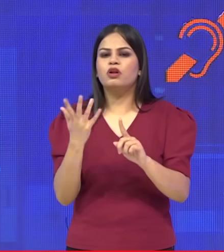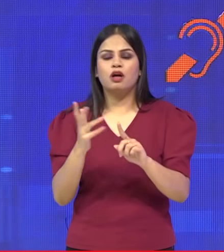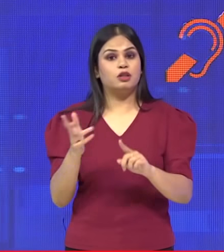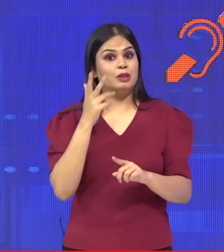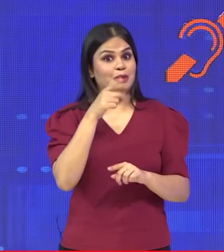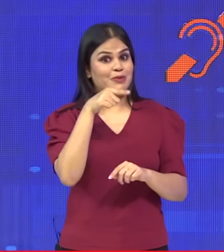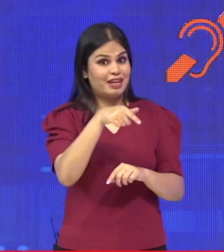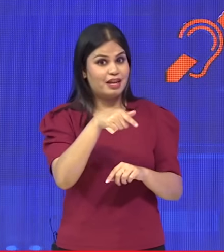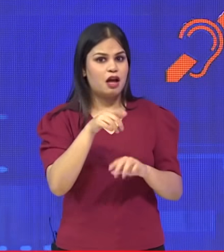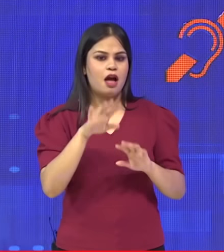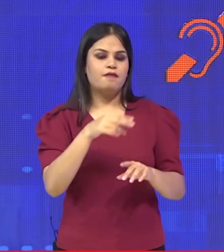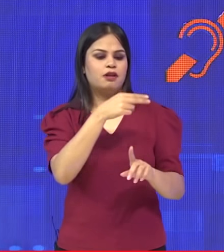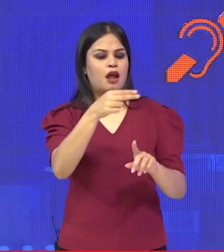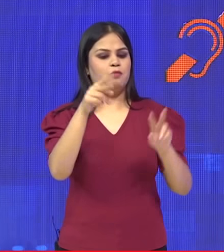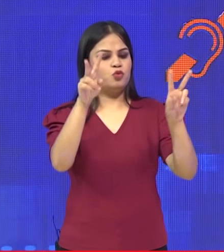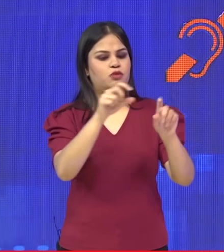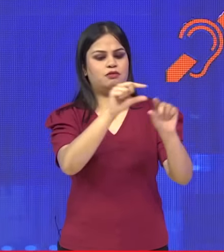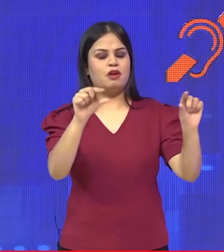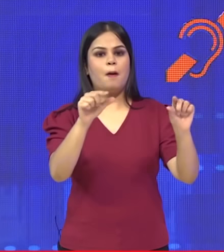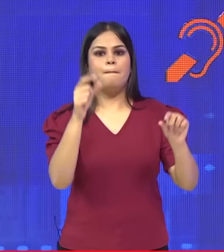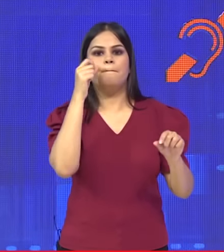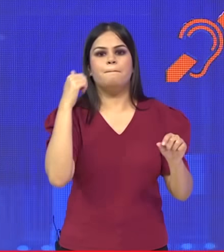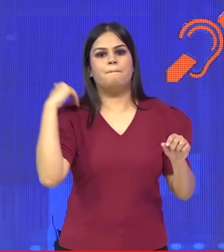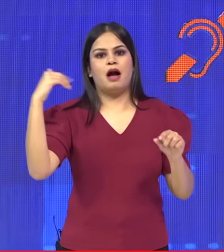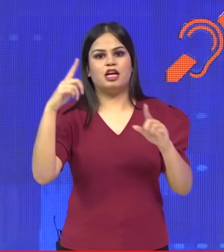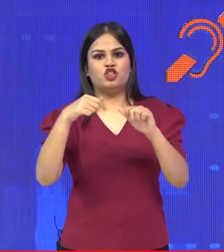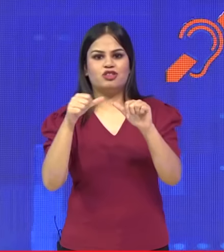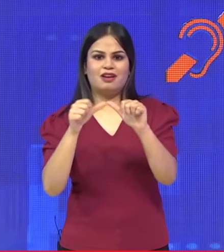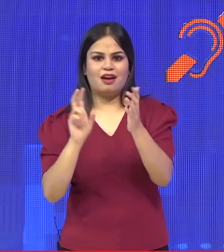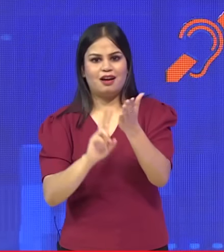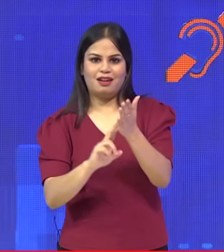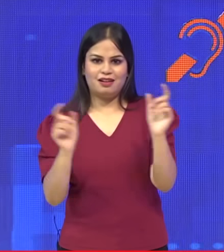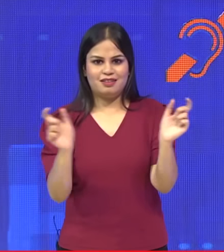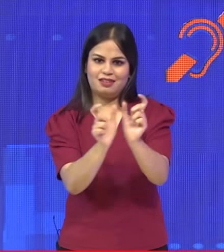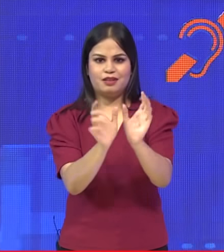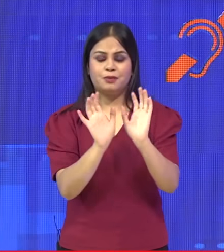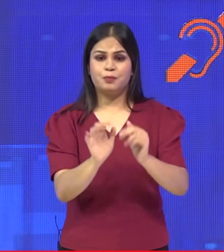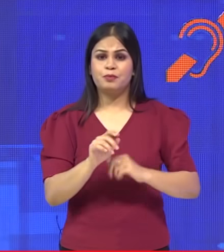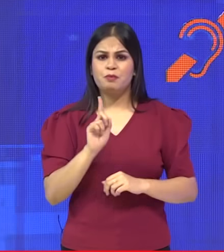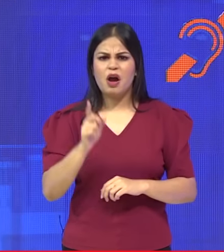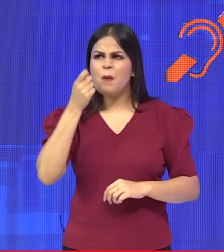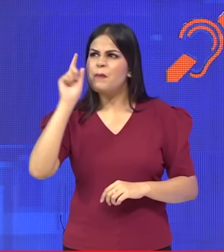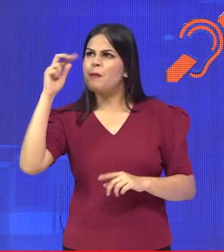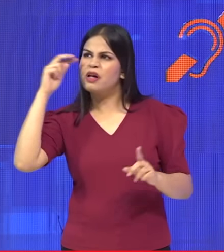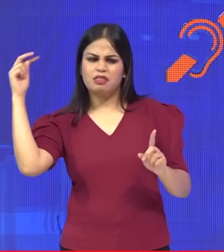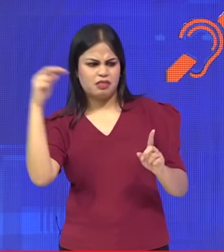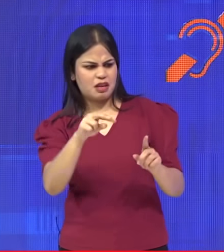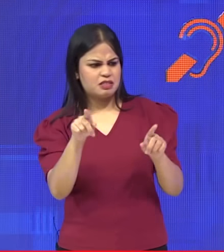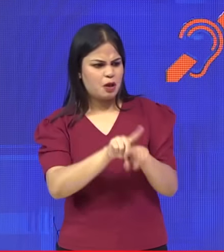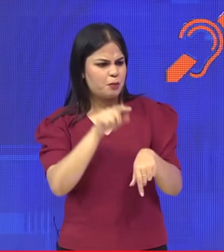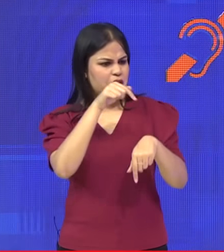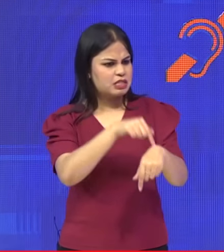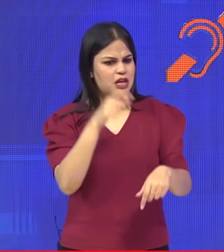था भाईजान भाई जान और मेरे फादर को अभी भी यह किसी का भाई किसी की जान